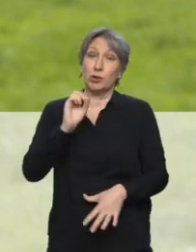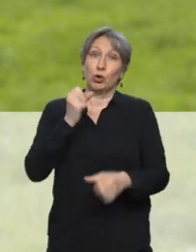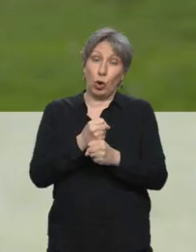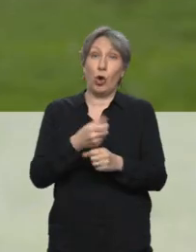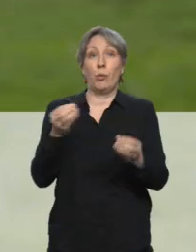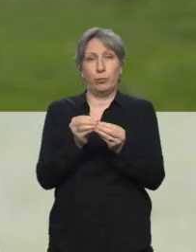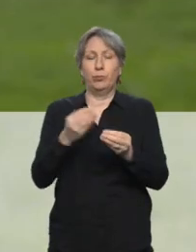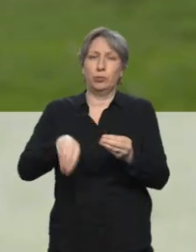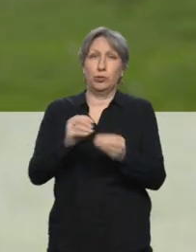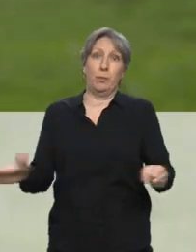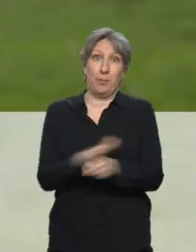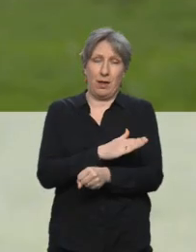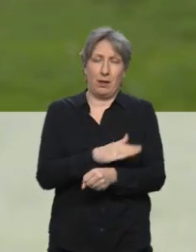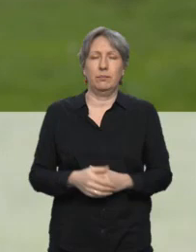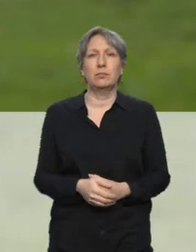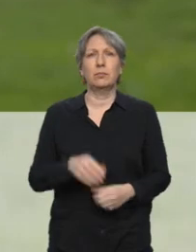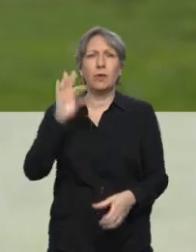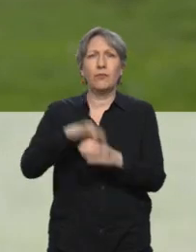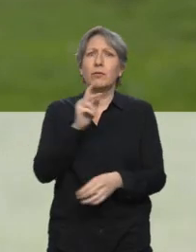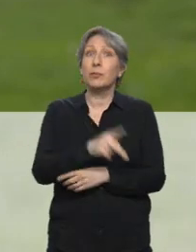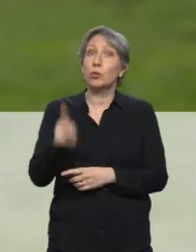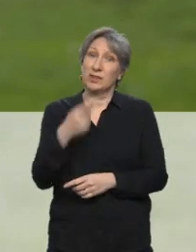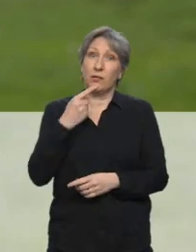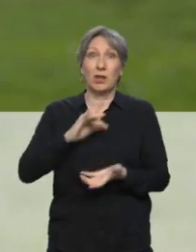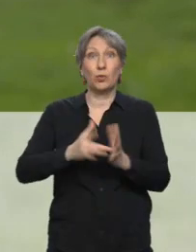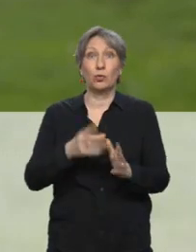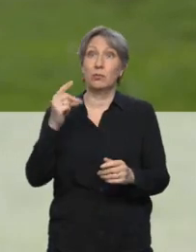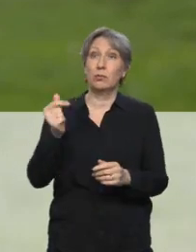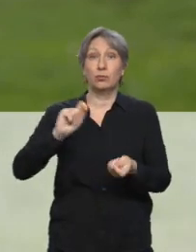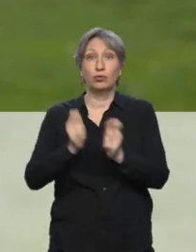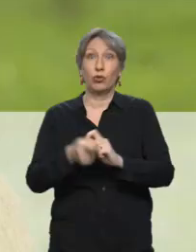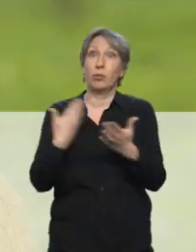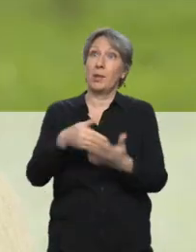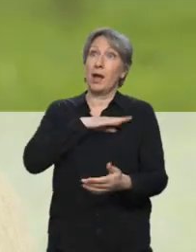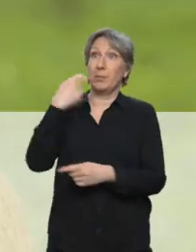taux plein. Voter pour Philippe Poutou, c'est dire que tout ça, ça se fera pas en changeant de